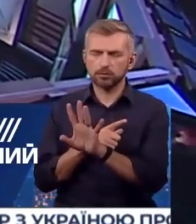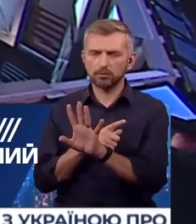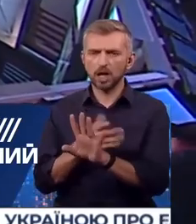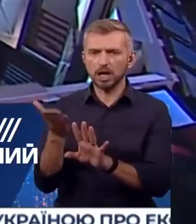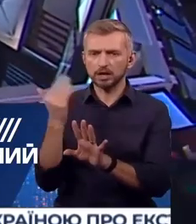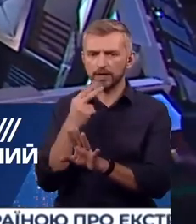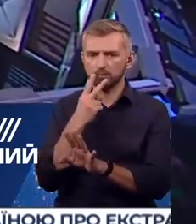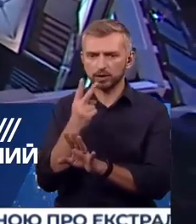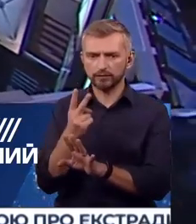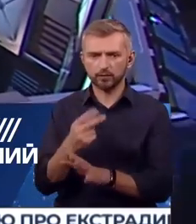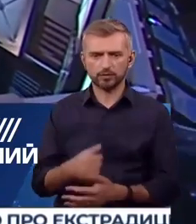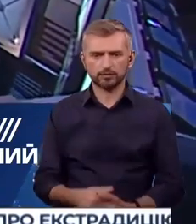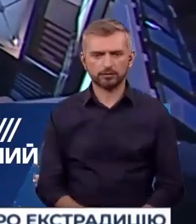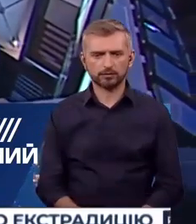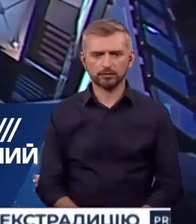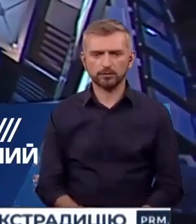давайте подивимося.